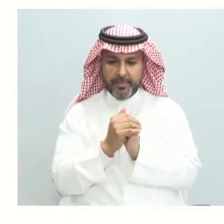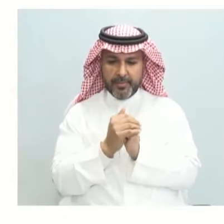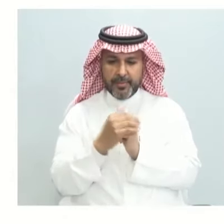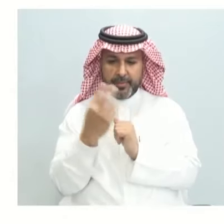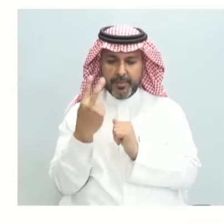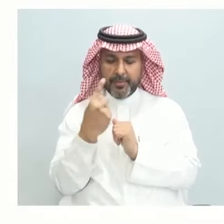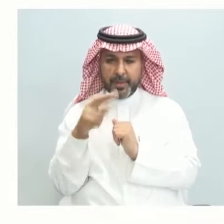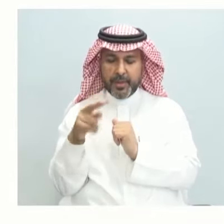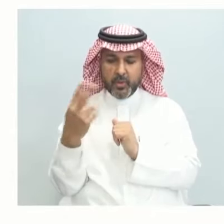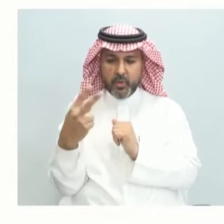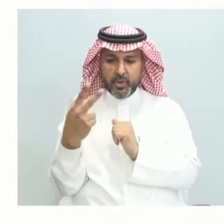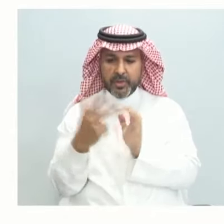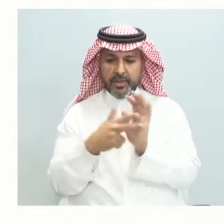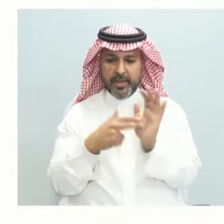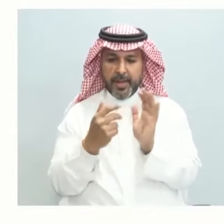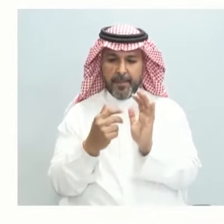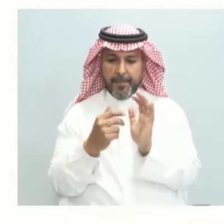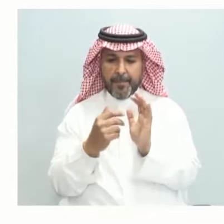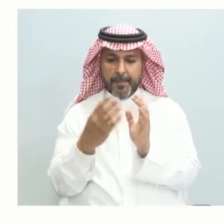وال 120 تساوي